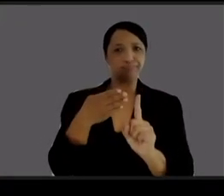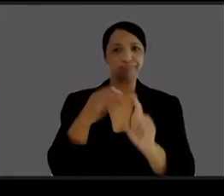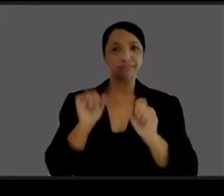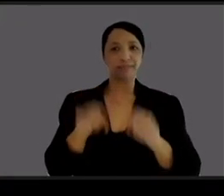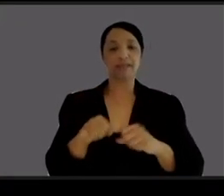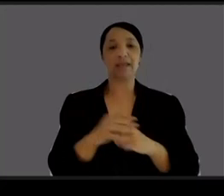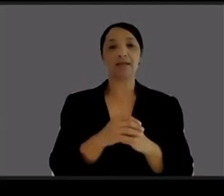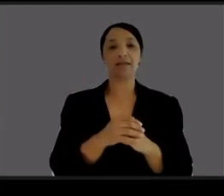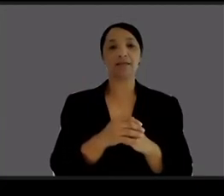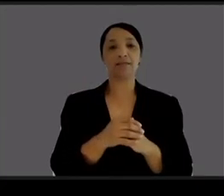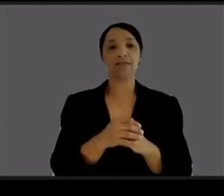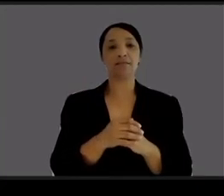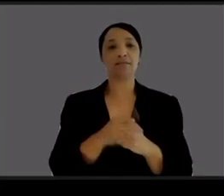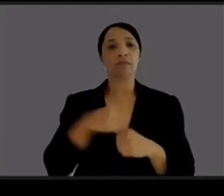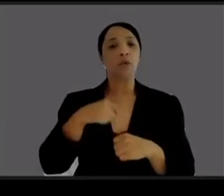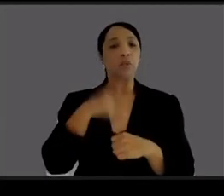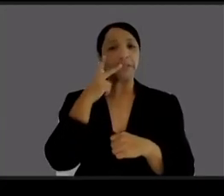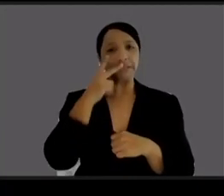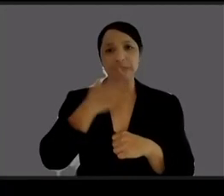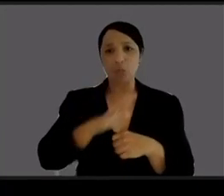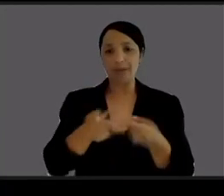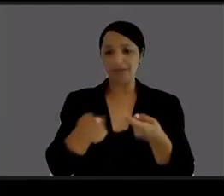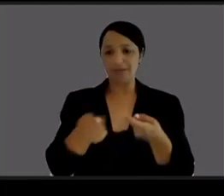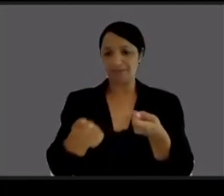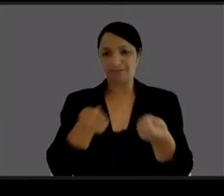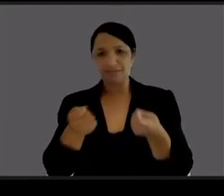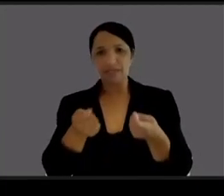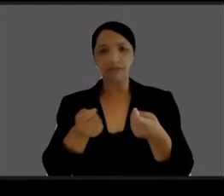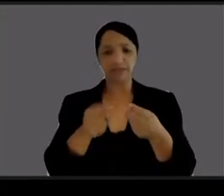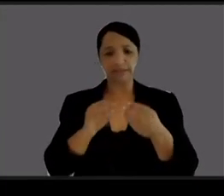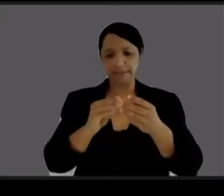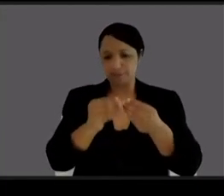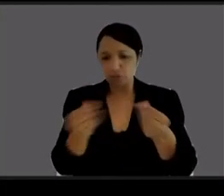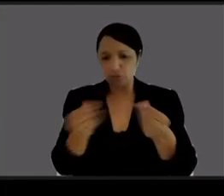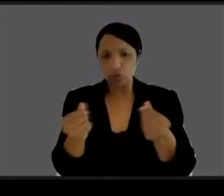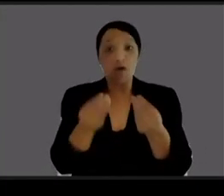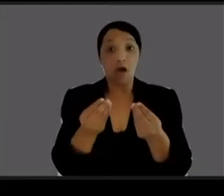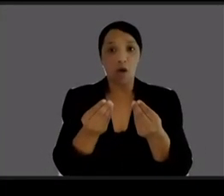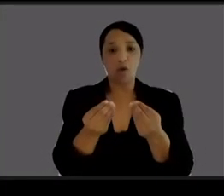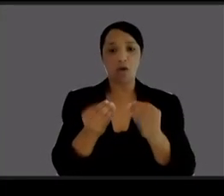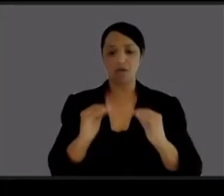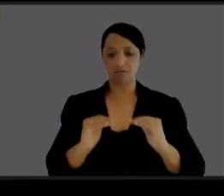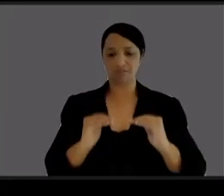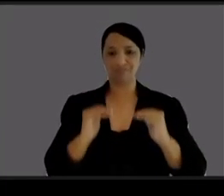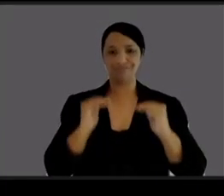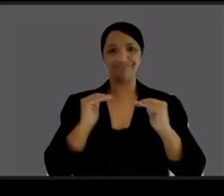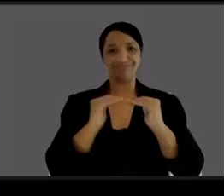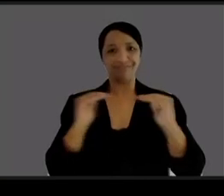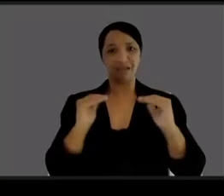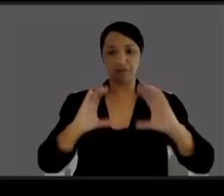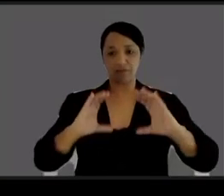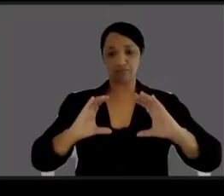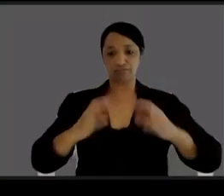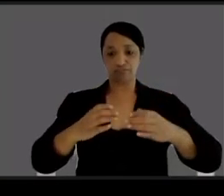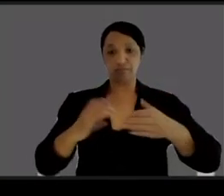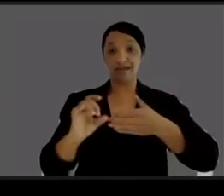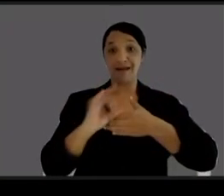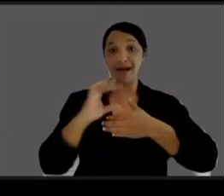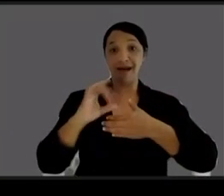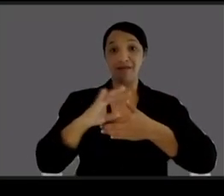وتضخيم تاثير عملنا المهم وللمساء البحث عن حلول ملموسه